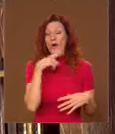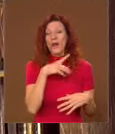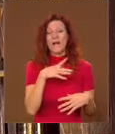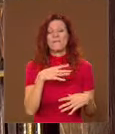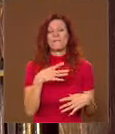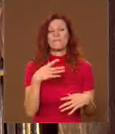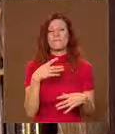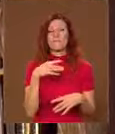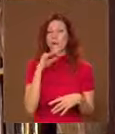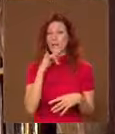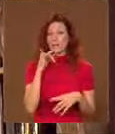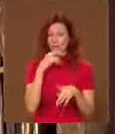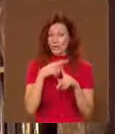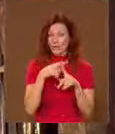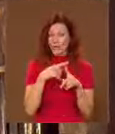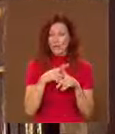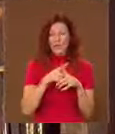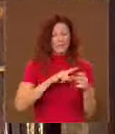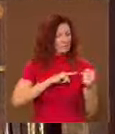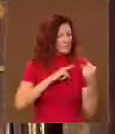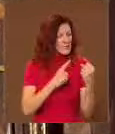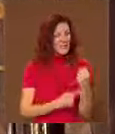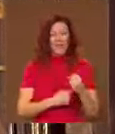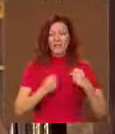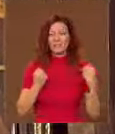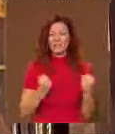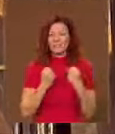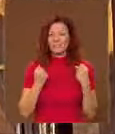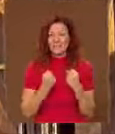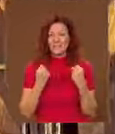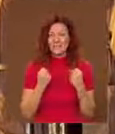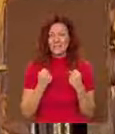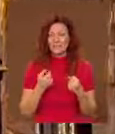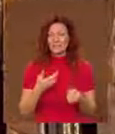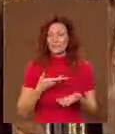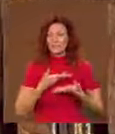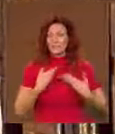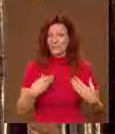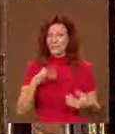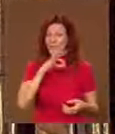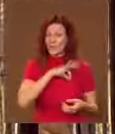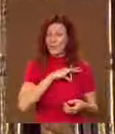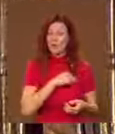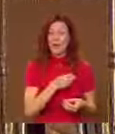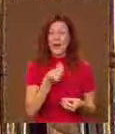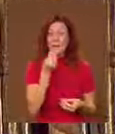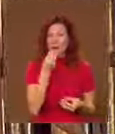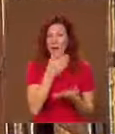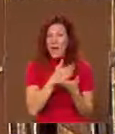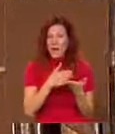силата и действието на това велико таинство, чрез което ние получаваме хляба на живота,